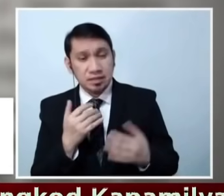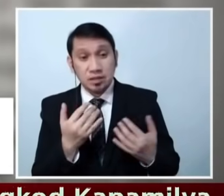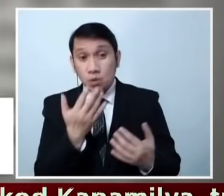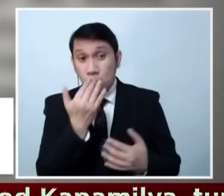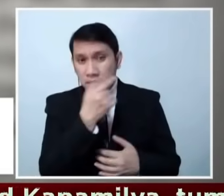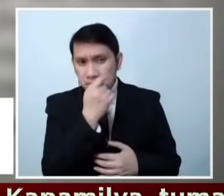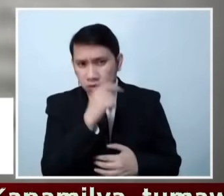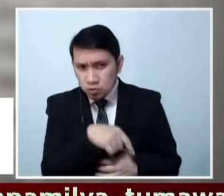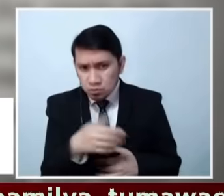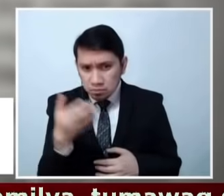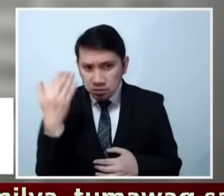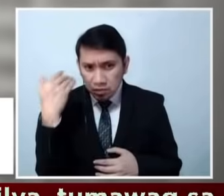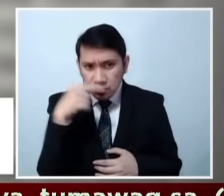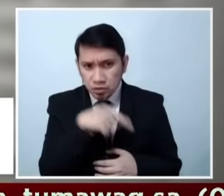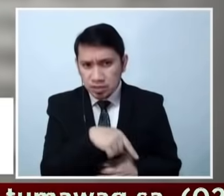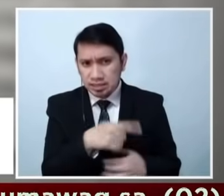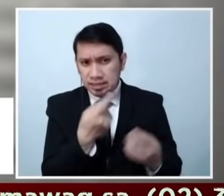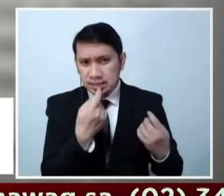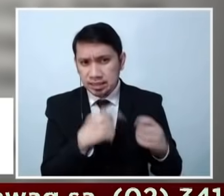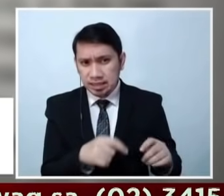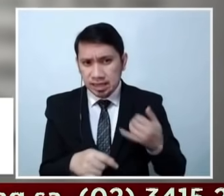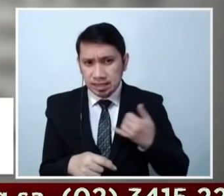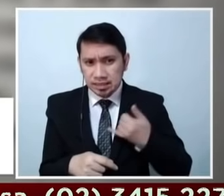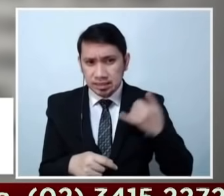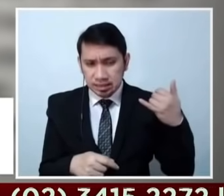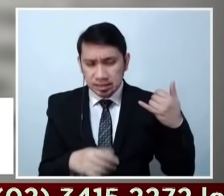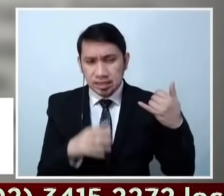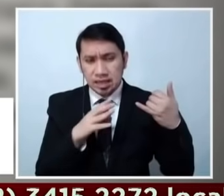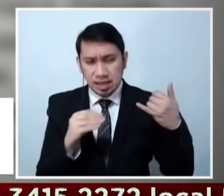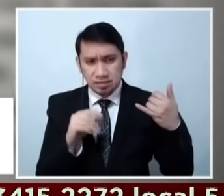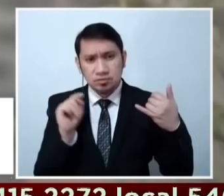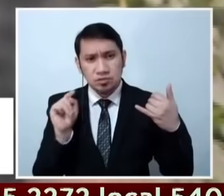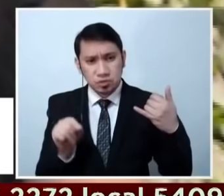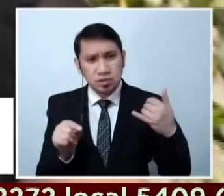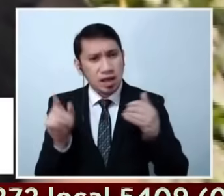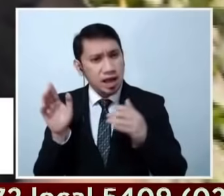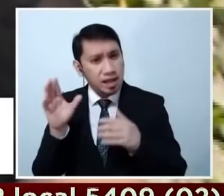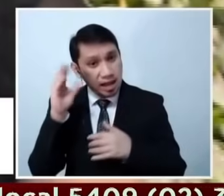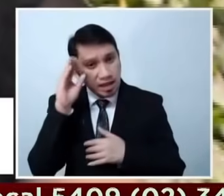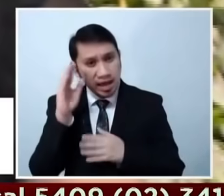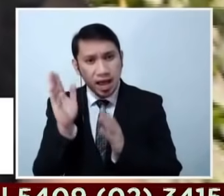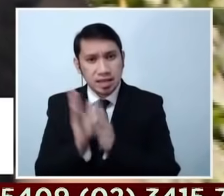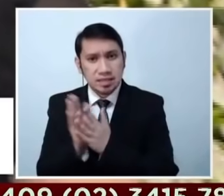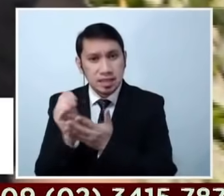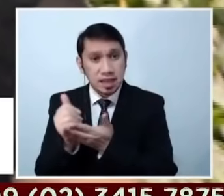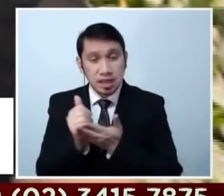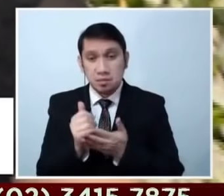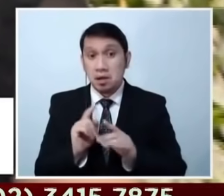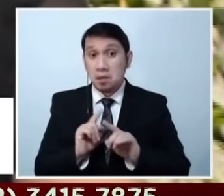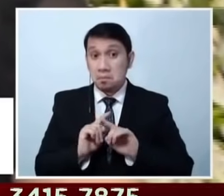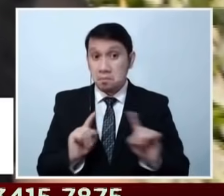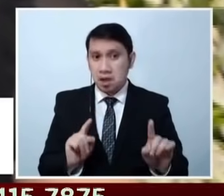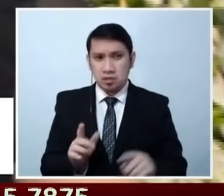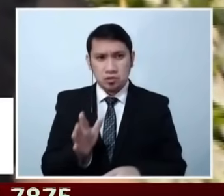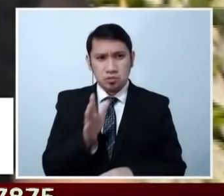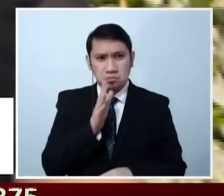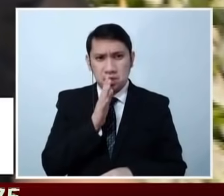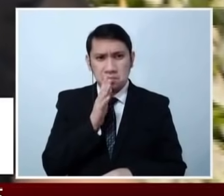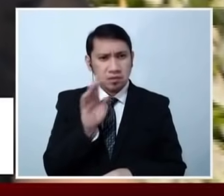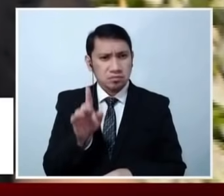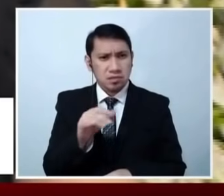nagtangkang magpakamatay si Honson at humingi na raw ng tulong si Honson tungkol dito. Pero tinanggi ng nanay ni Honson na suicidal si